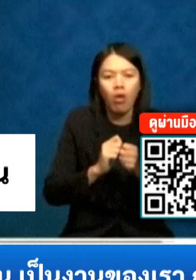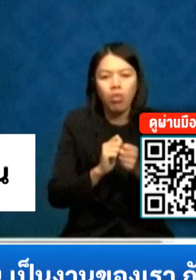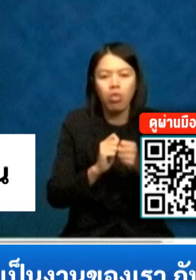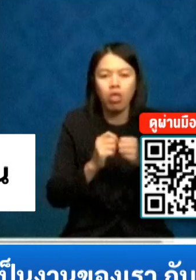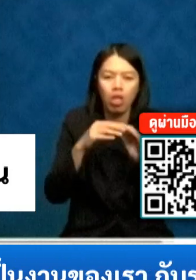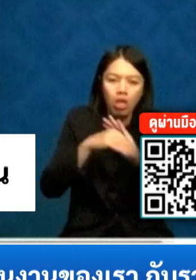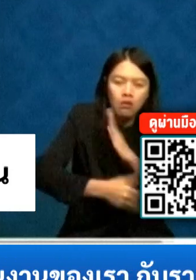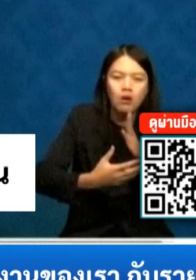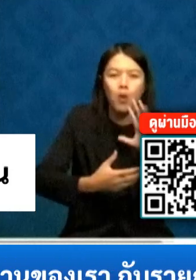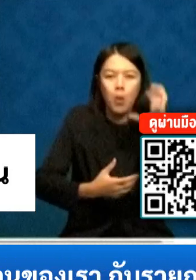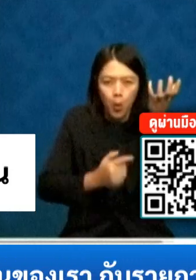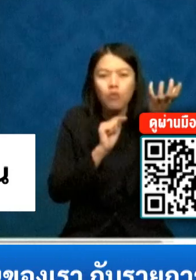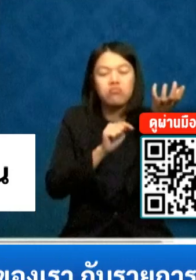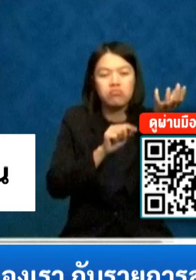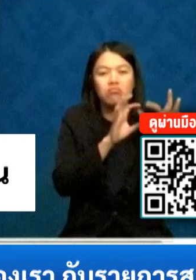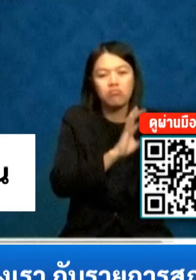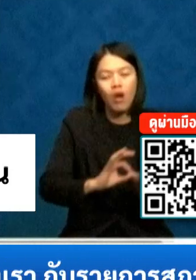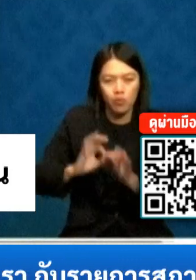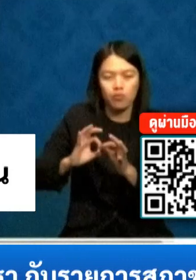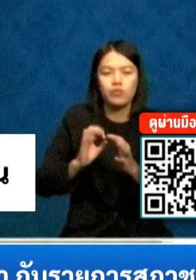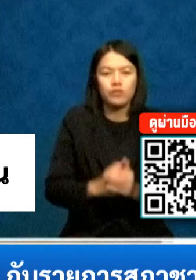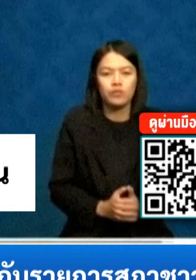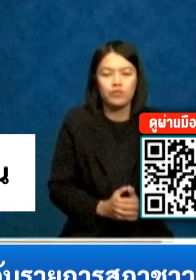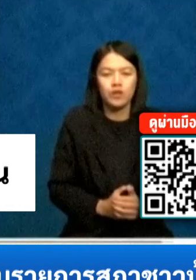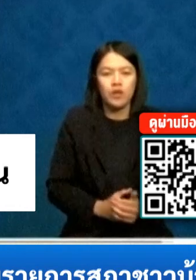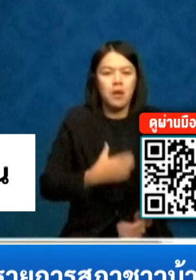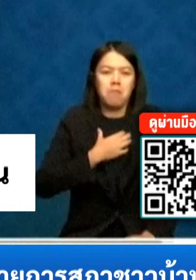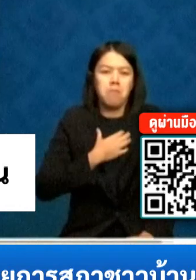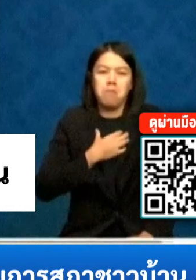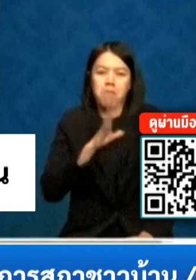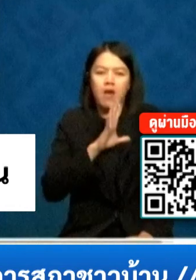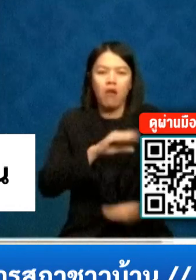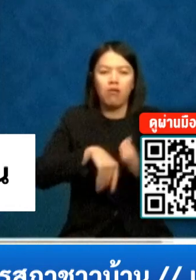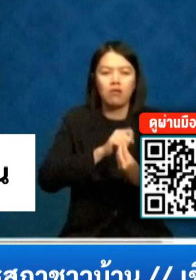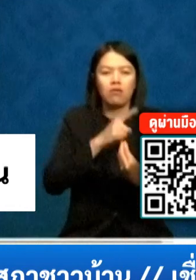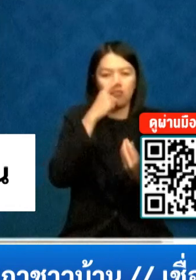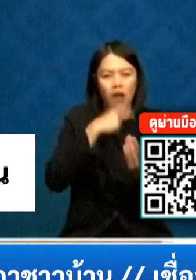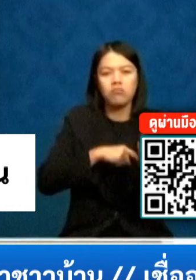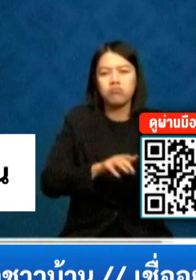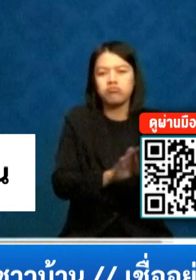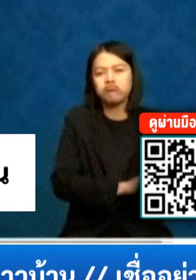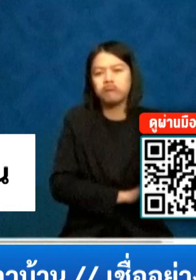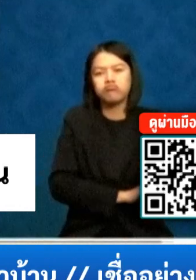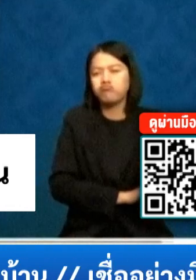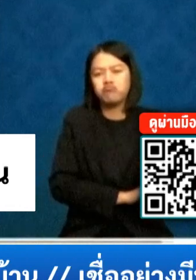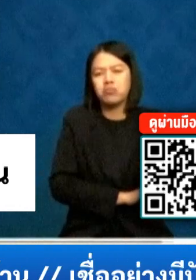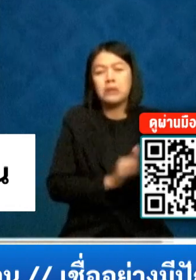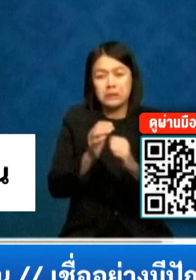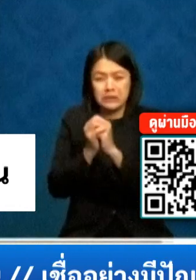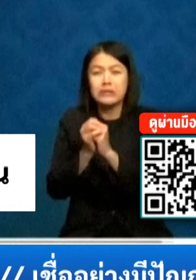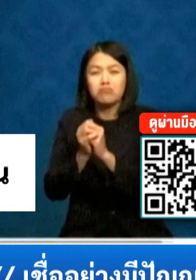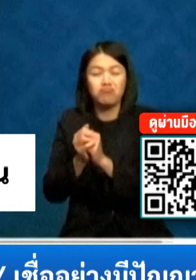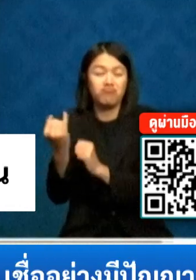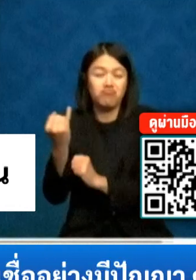อบกับเศรษฐกิจโลกด้วยวันนี้ผมไม่อยากให้พูดว่าเศรษฐกิจภายในประเทศไทยเราเนี่ยมันแย่ครับจีนยังแย่